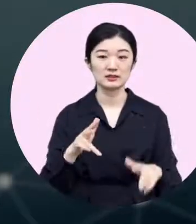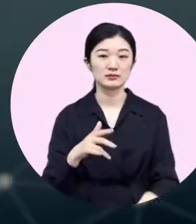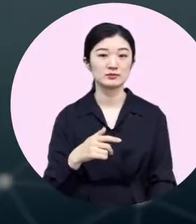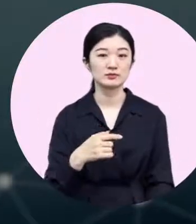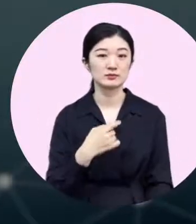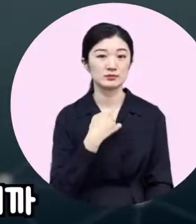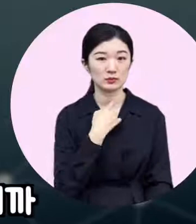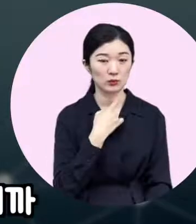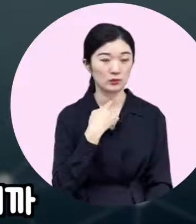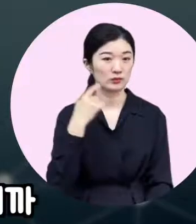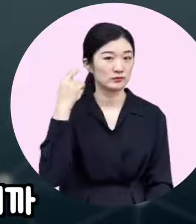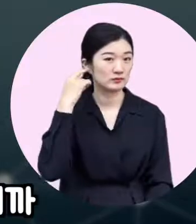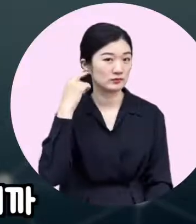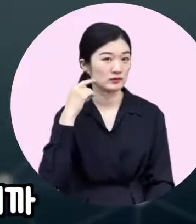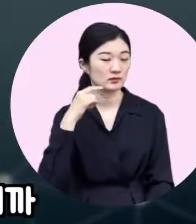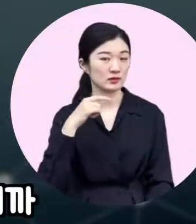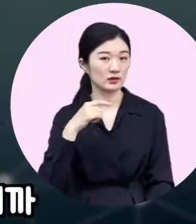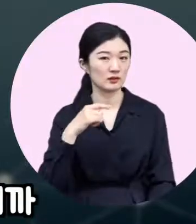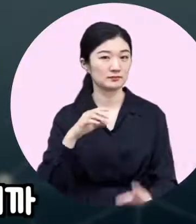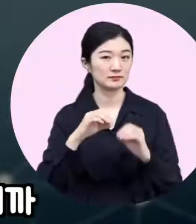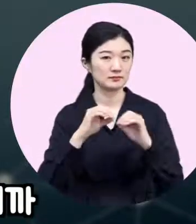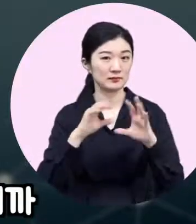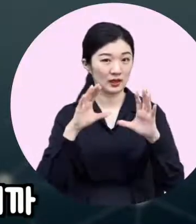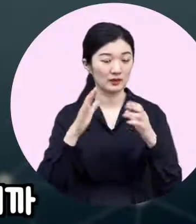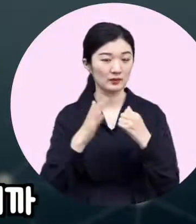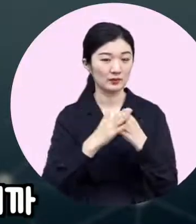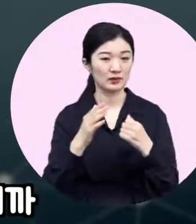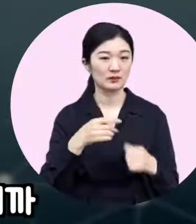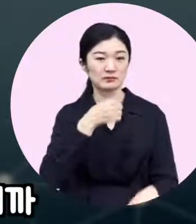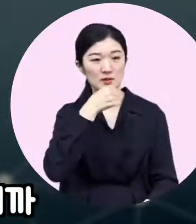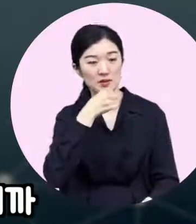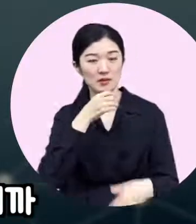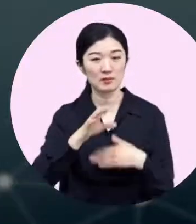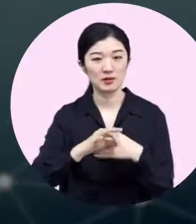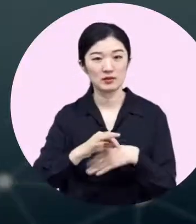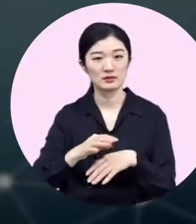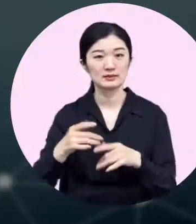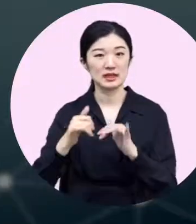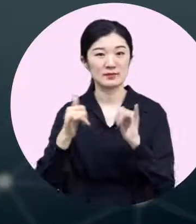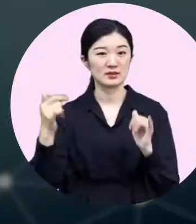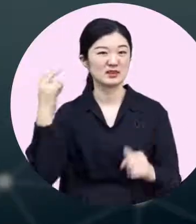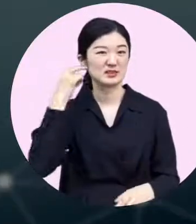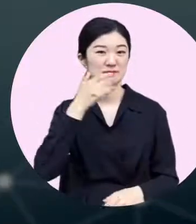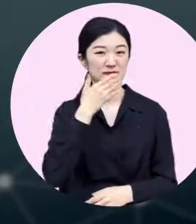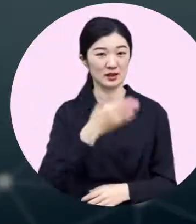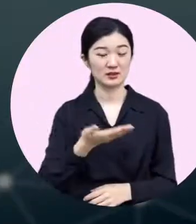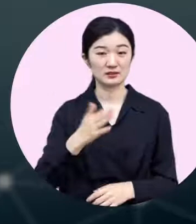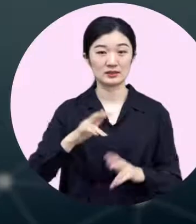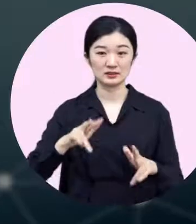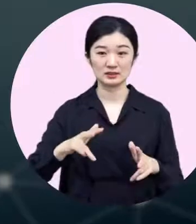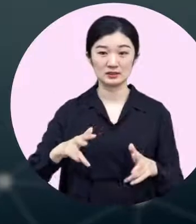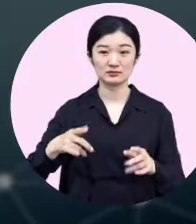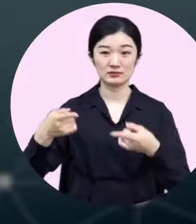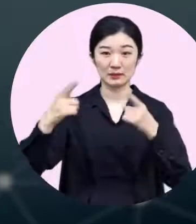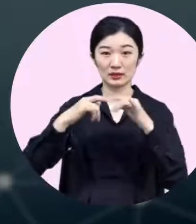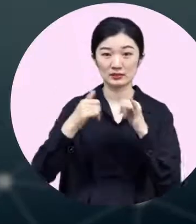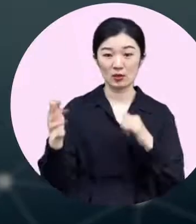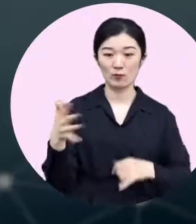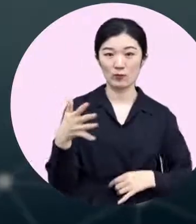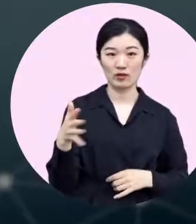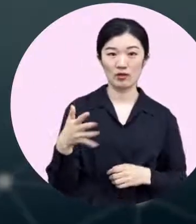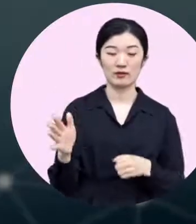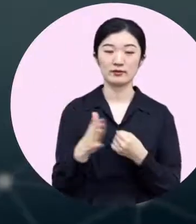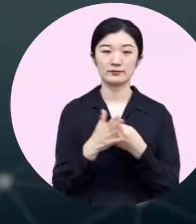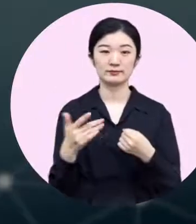해제되어 있는 상태니까 말하는 게 지금 참가자가 있을 경우에 들리는 상태니까 일단은 아직 참가자가 들어와 있지 않은